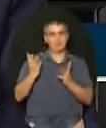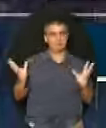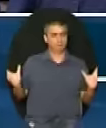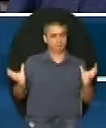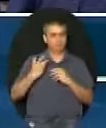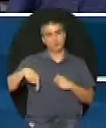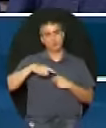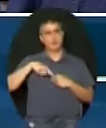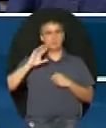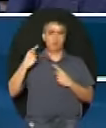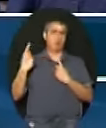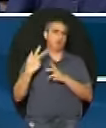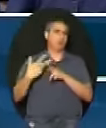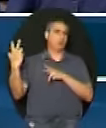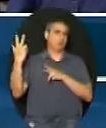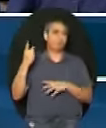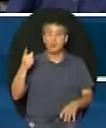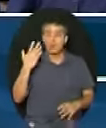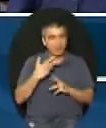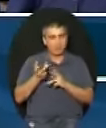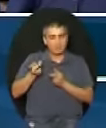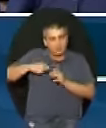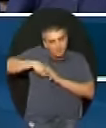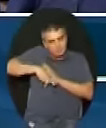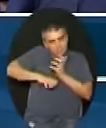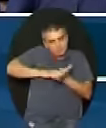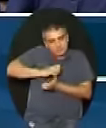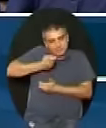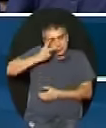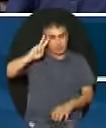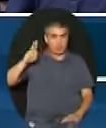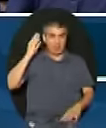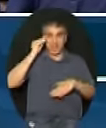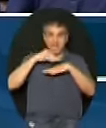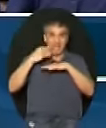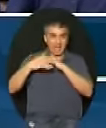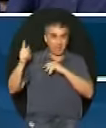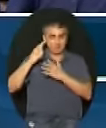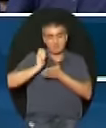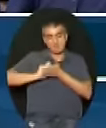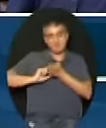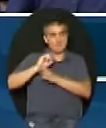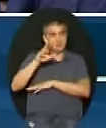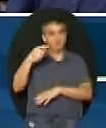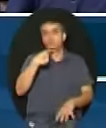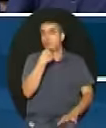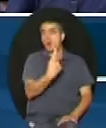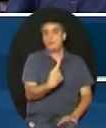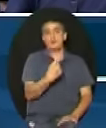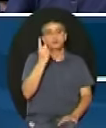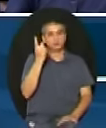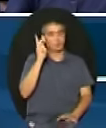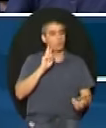את כולם, כולל את עצמו. מאז הוא רק מעמיק ומסתבך. ההערה האחרונה שלו, המכתב שהוא שלח, שבו הוא מציין